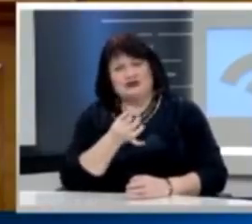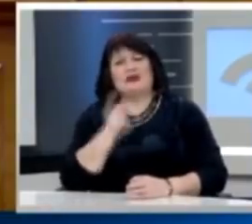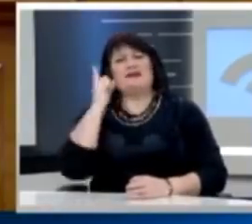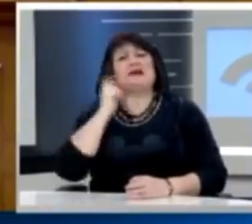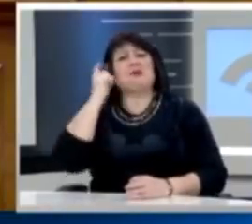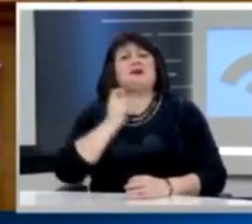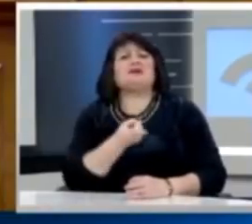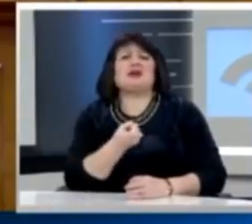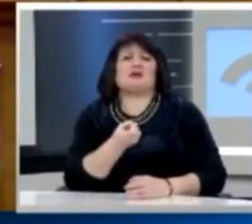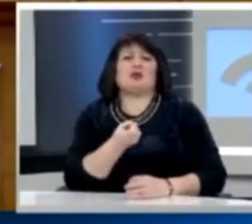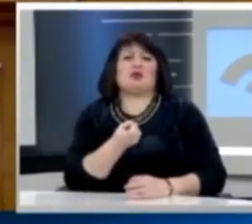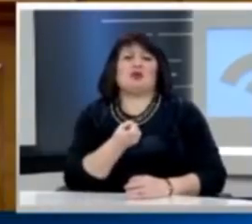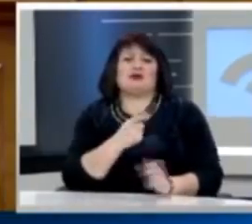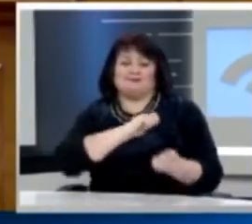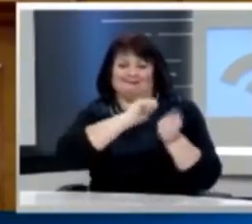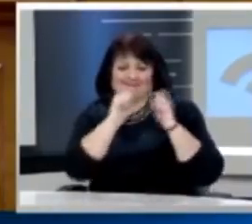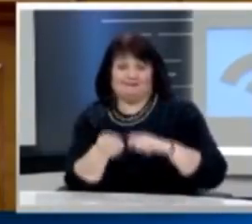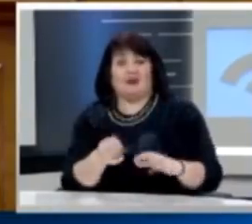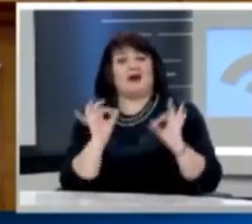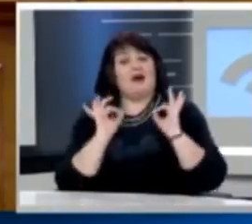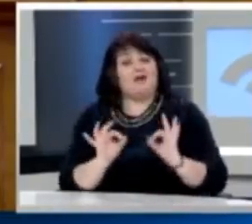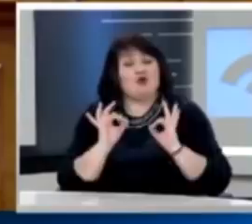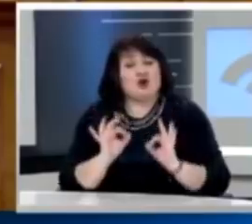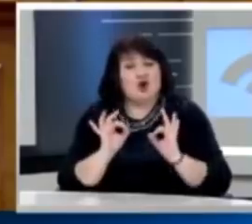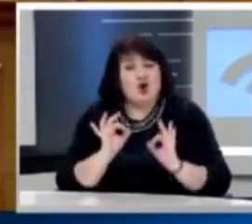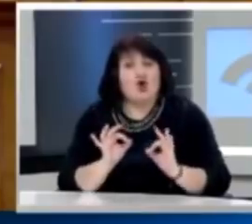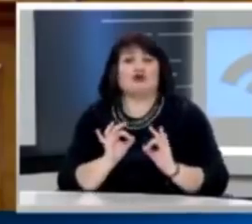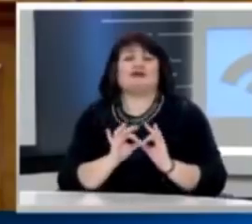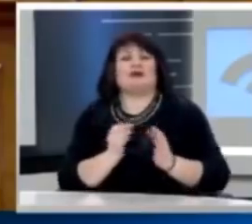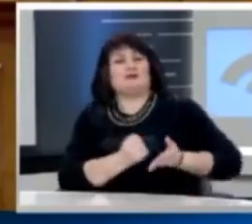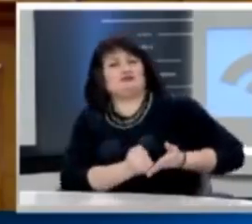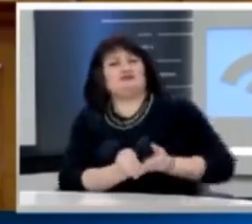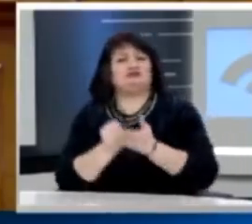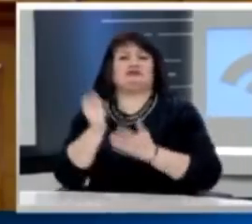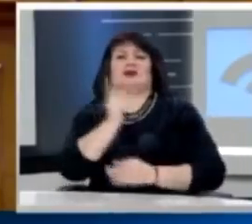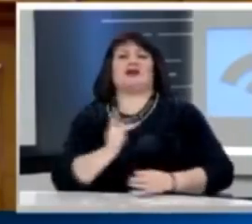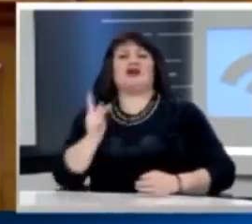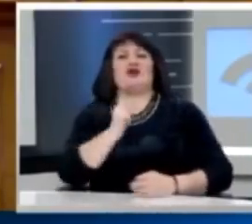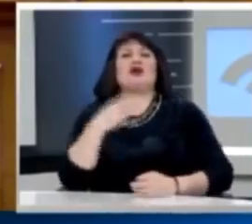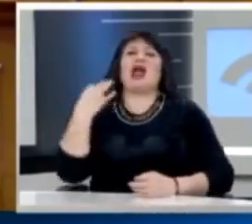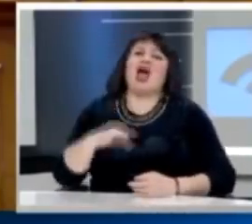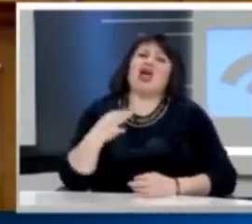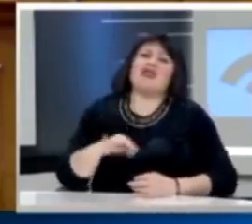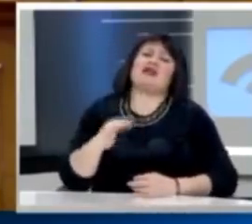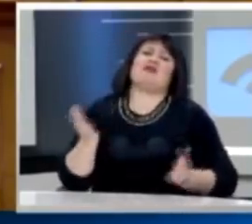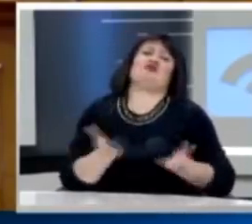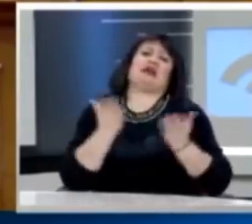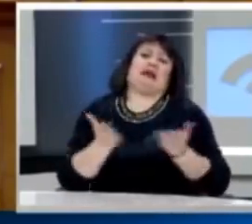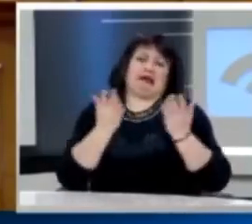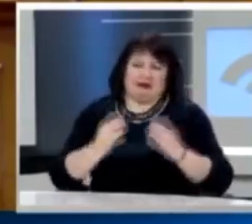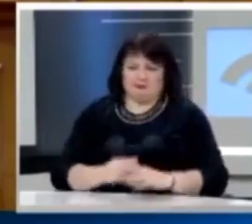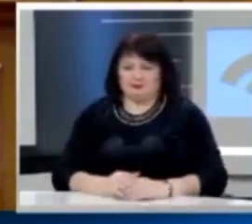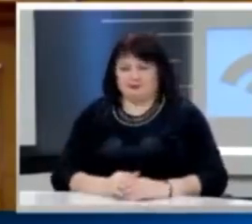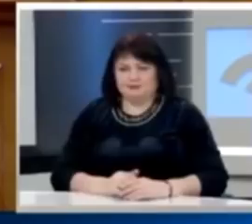γνωστά περί αποκατάστασης της κανονικότητας, στήριξης της κοινωνίας των πιο αδύναμων κλπ.